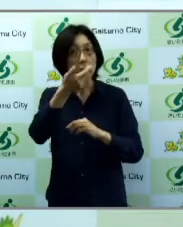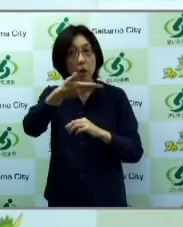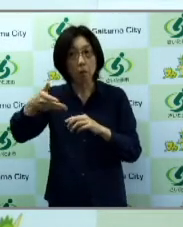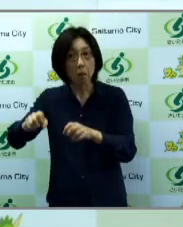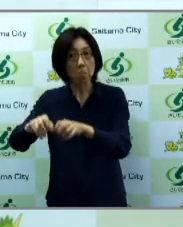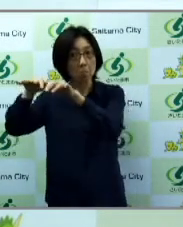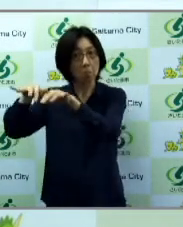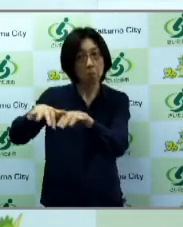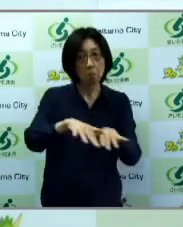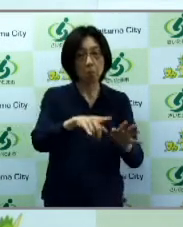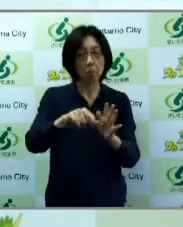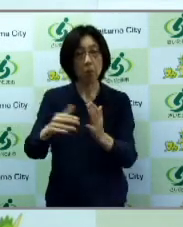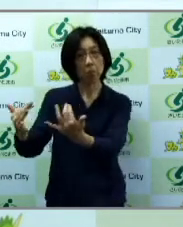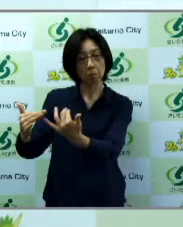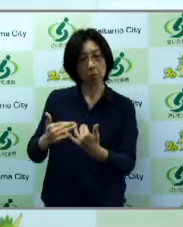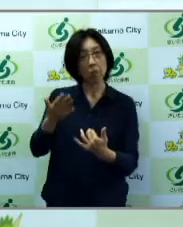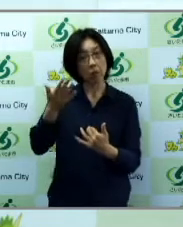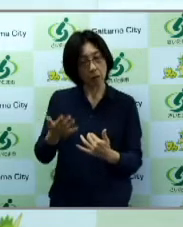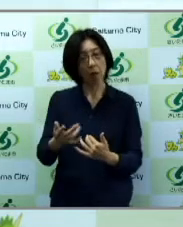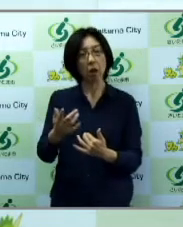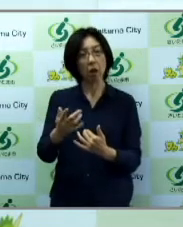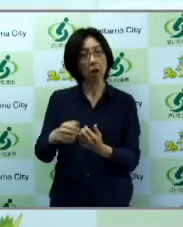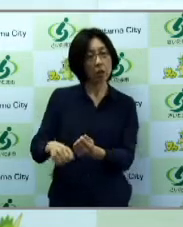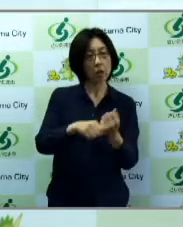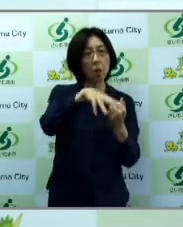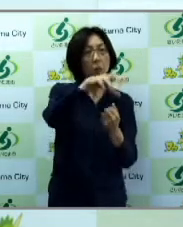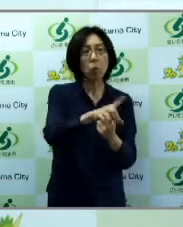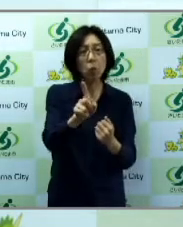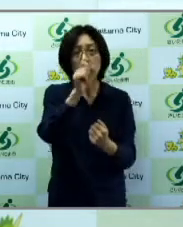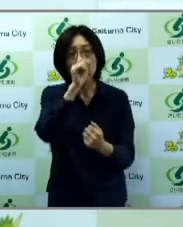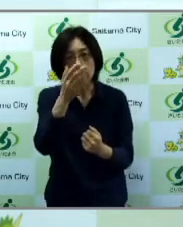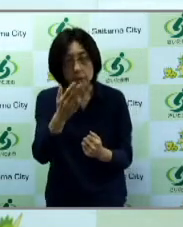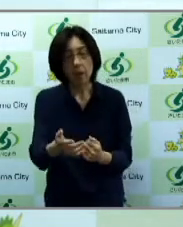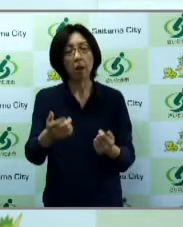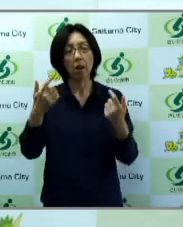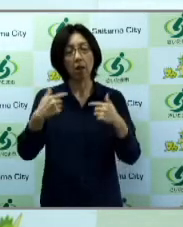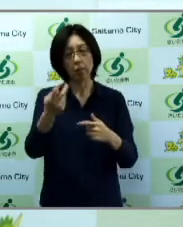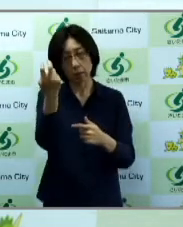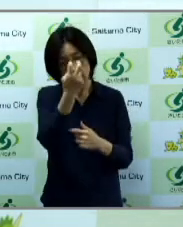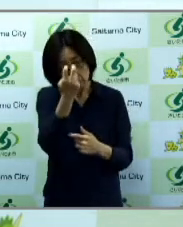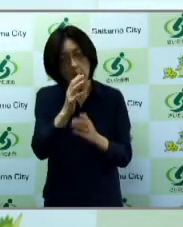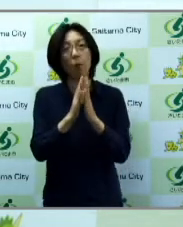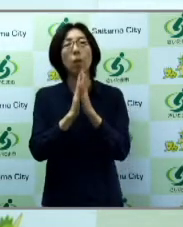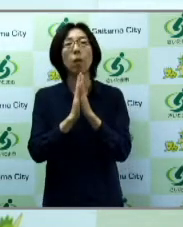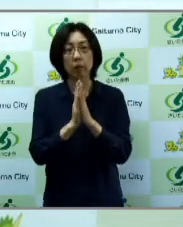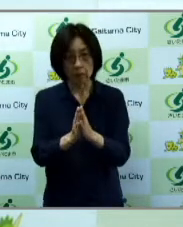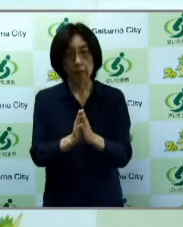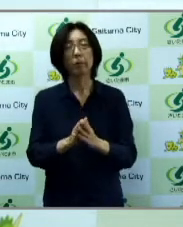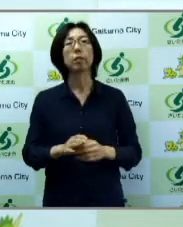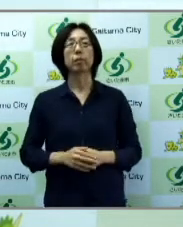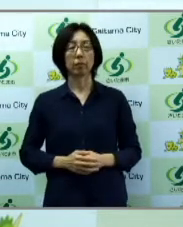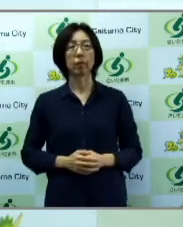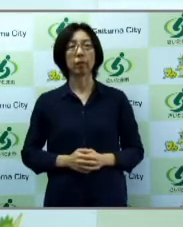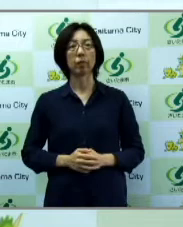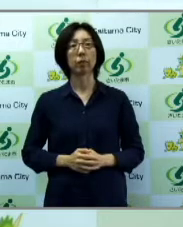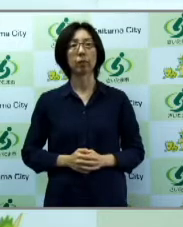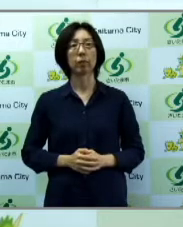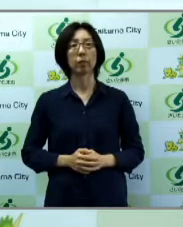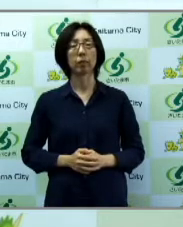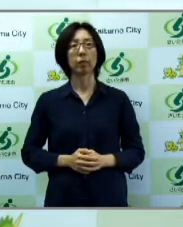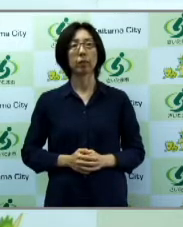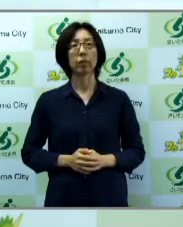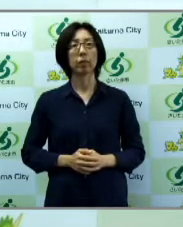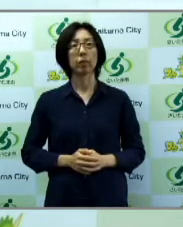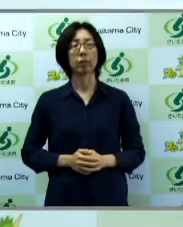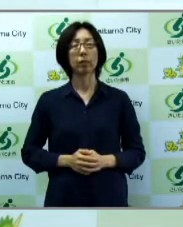に、日常からですね、ご確認をいただきますようにお願いをしたいというふうに思っております。以